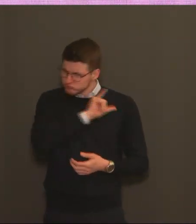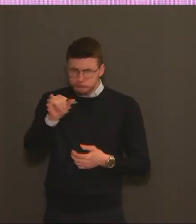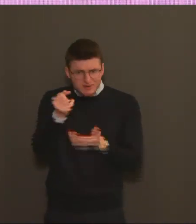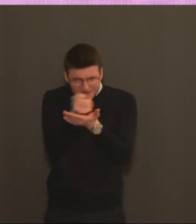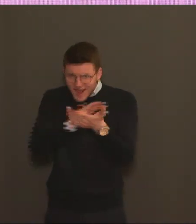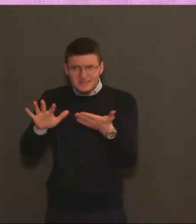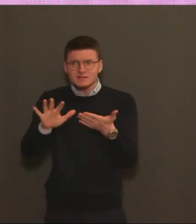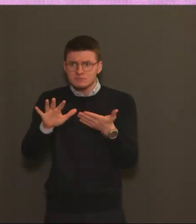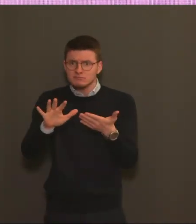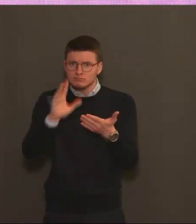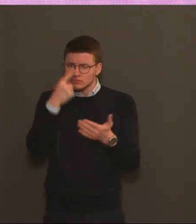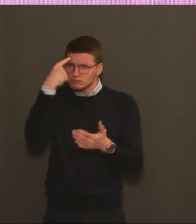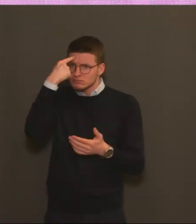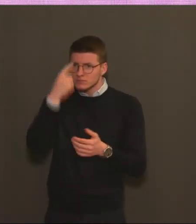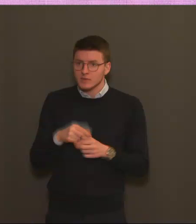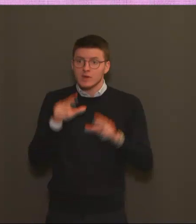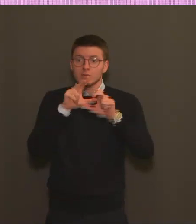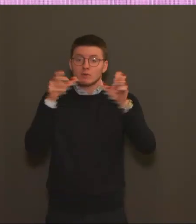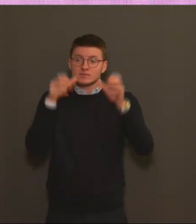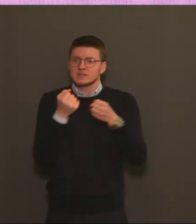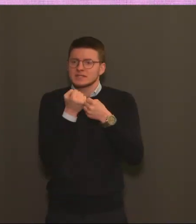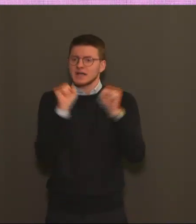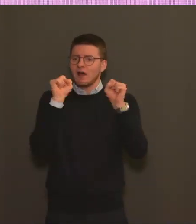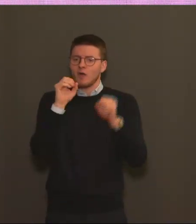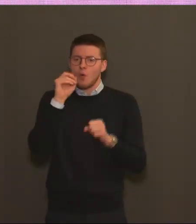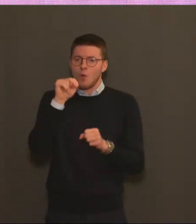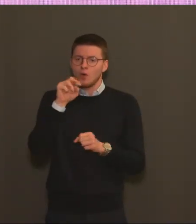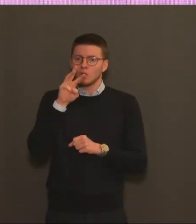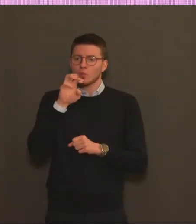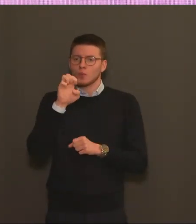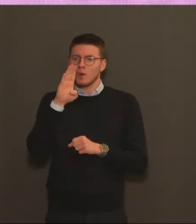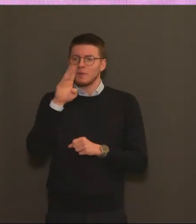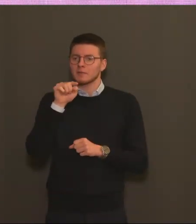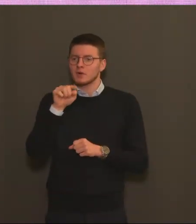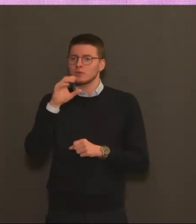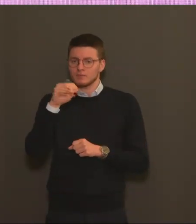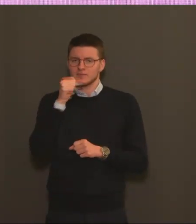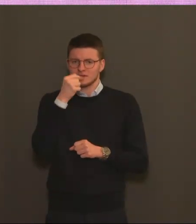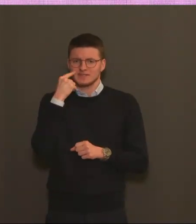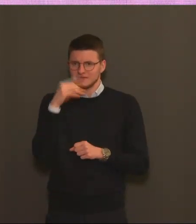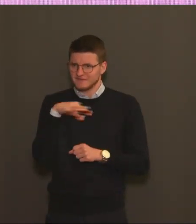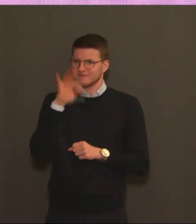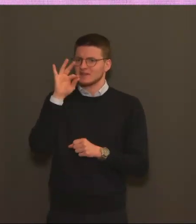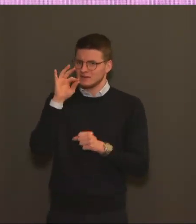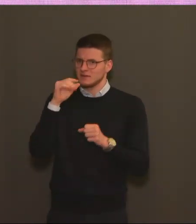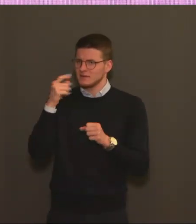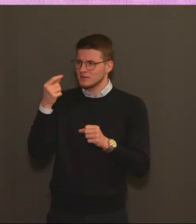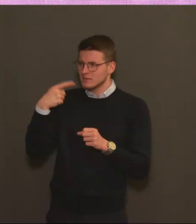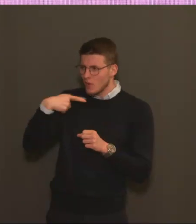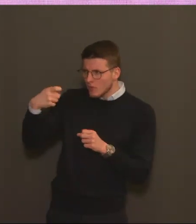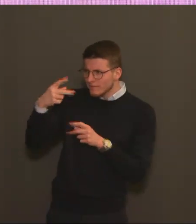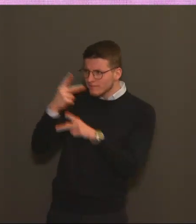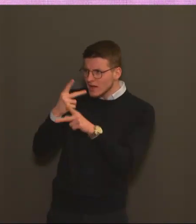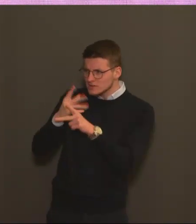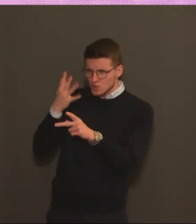safeonweb.be staan een aantal tips hoe je een valse uitnodiging kan herkennen. Komt de uitnodiging onverwacht? Ben je